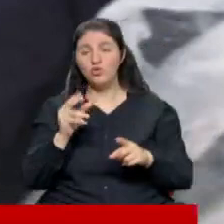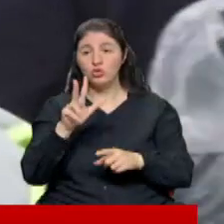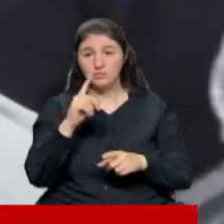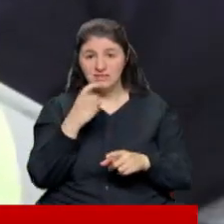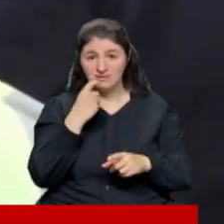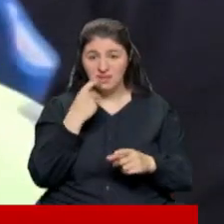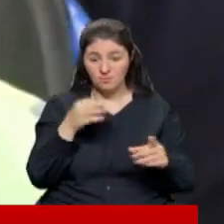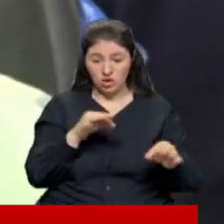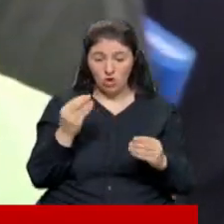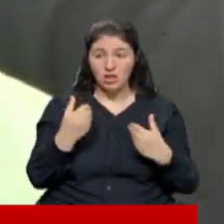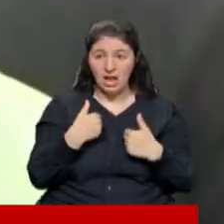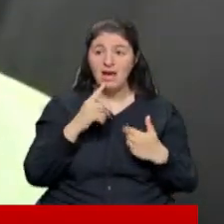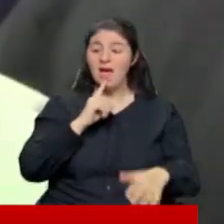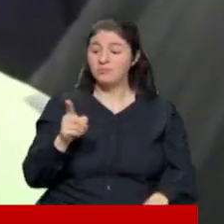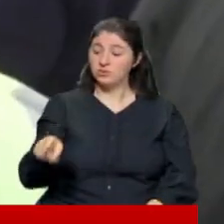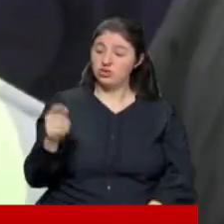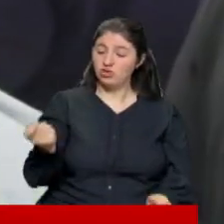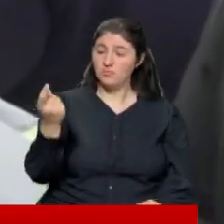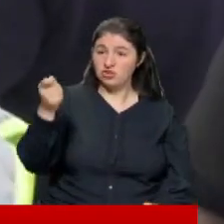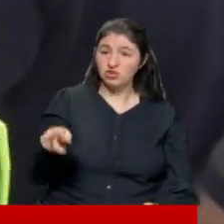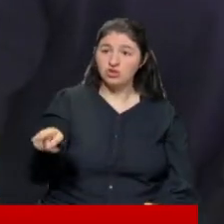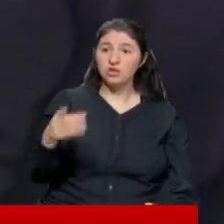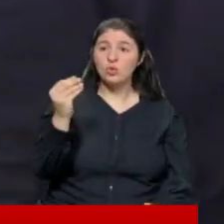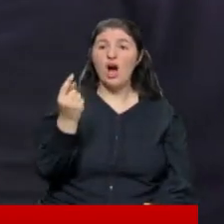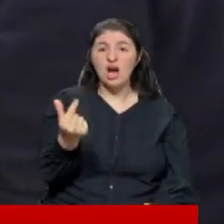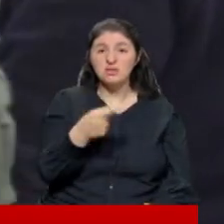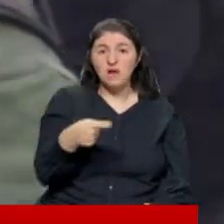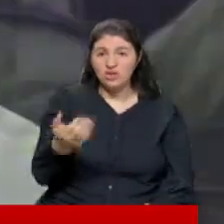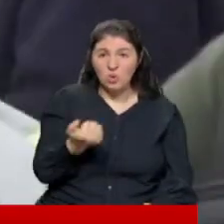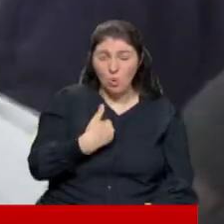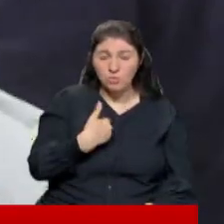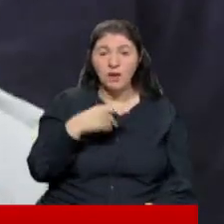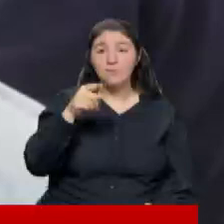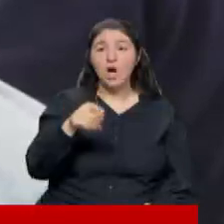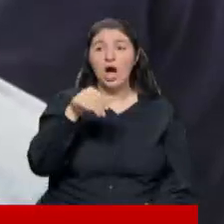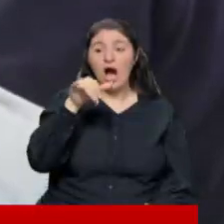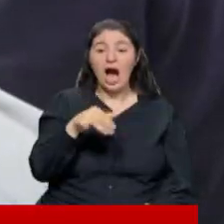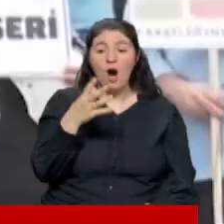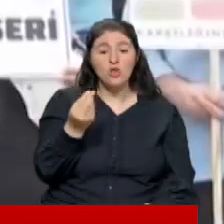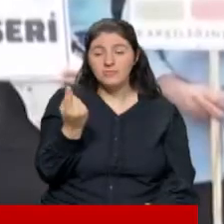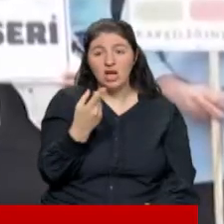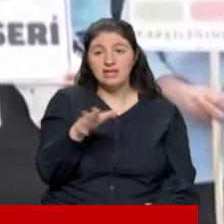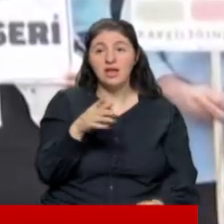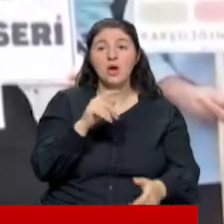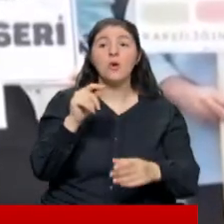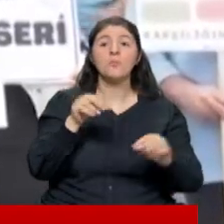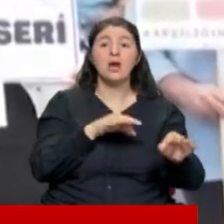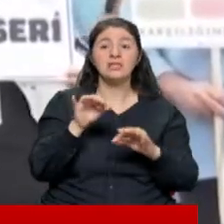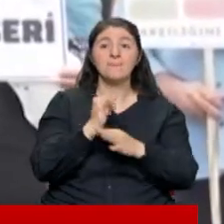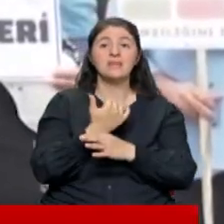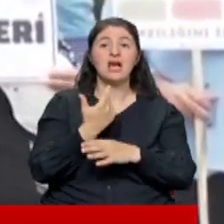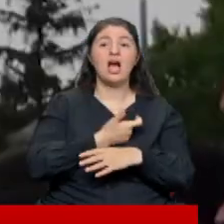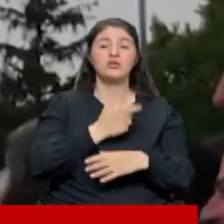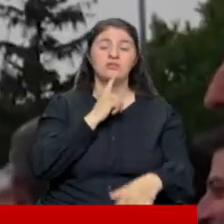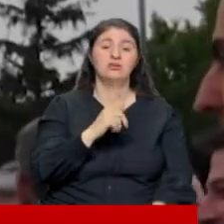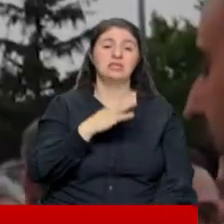yıllık bir mühendis olarak emrinde çalıştırdığım bir işçiden çok az maaş almaktayım. Bu hak edilmiş bir şey değil. Mühendislik meslek kanunu